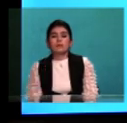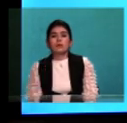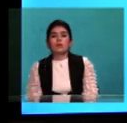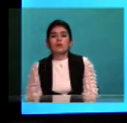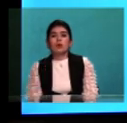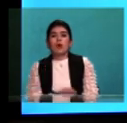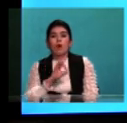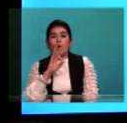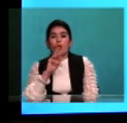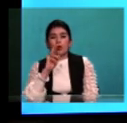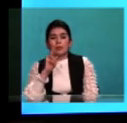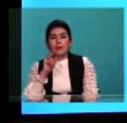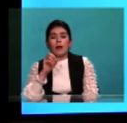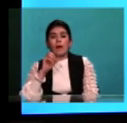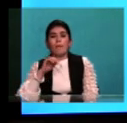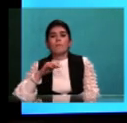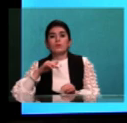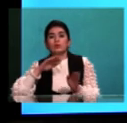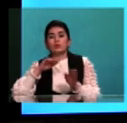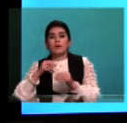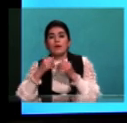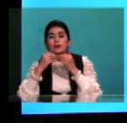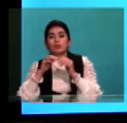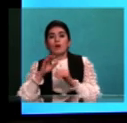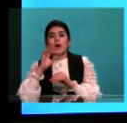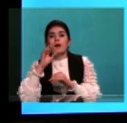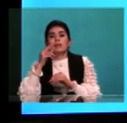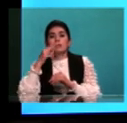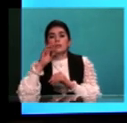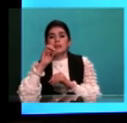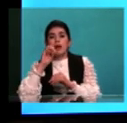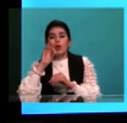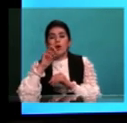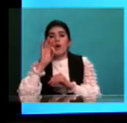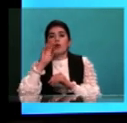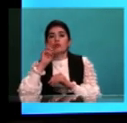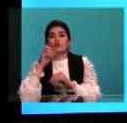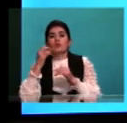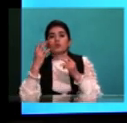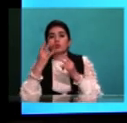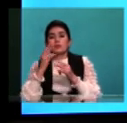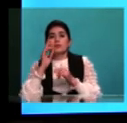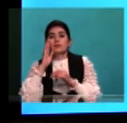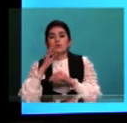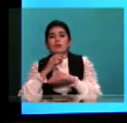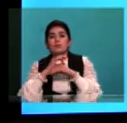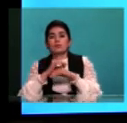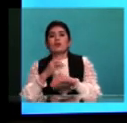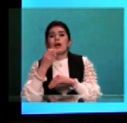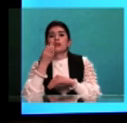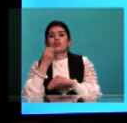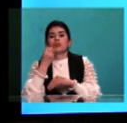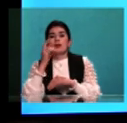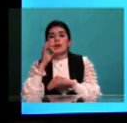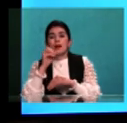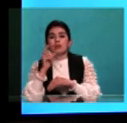на кнопку «Ок». После этого выходит диалоговое окно. Сначала нам необходимо будет ввести пароль еще